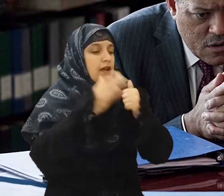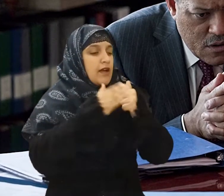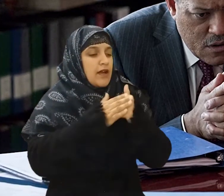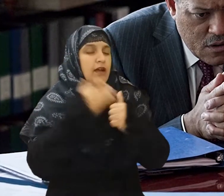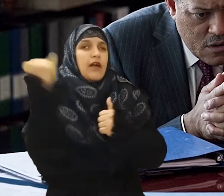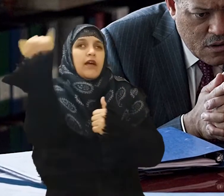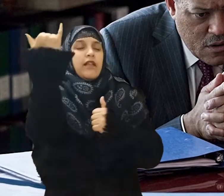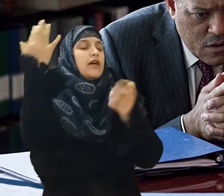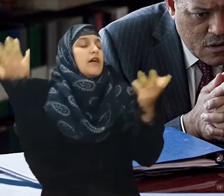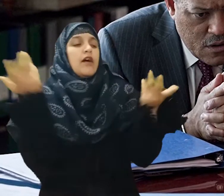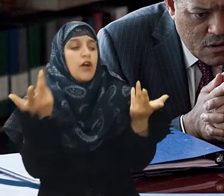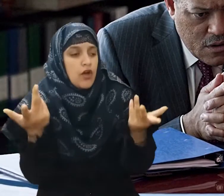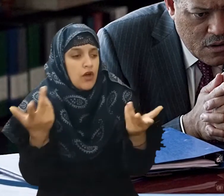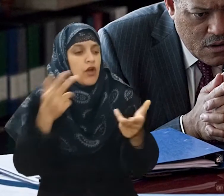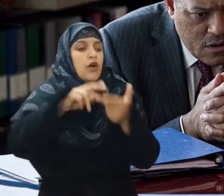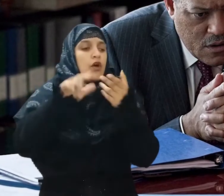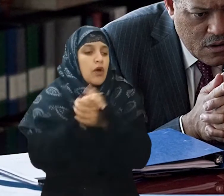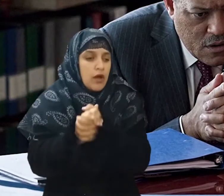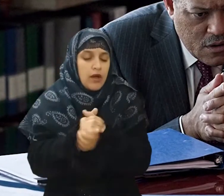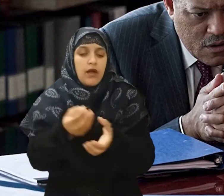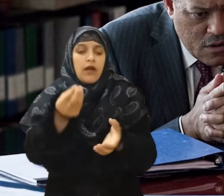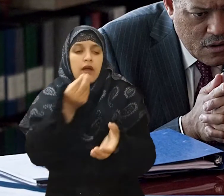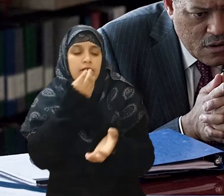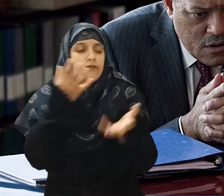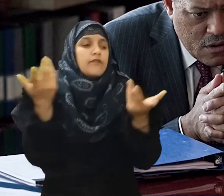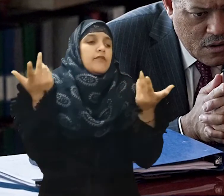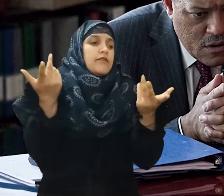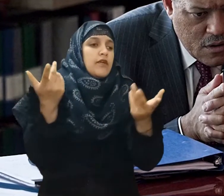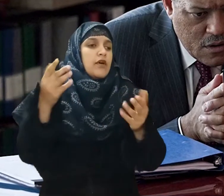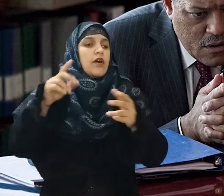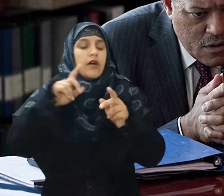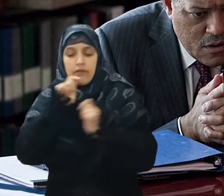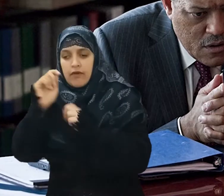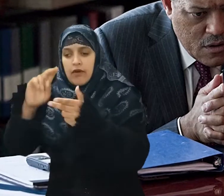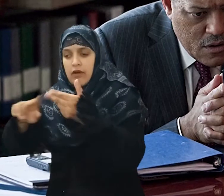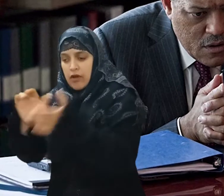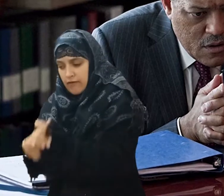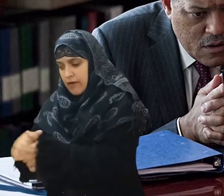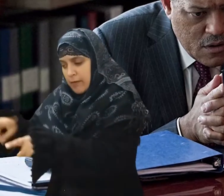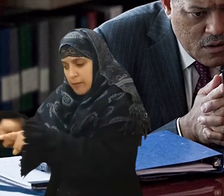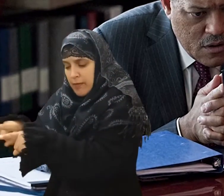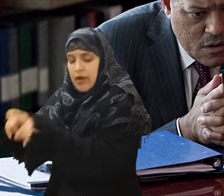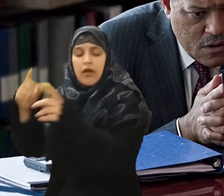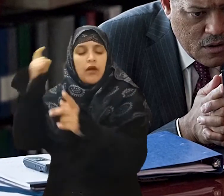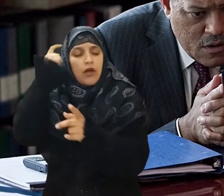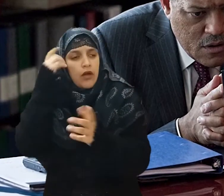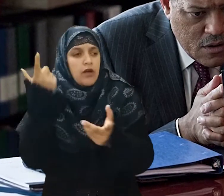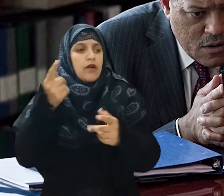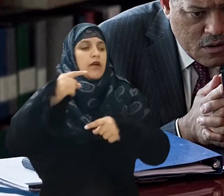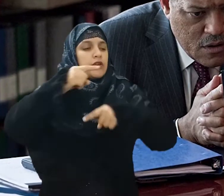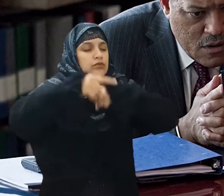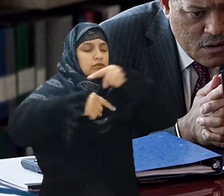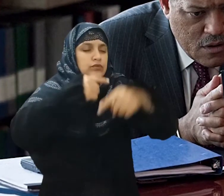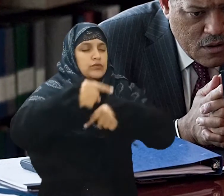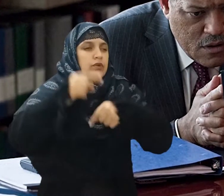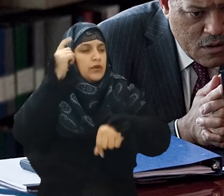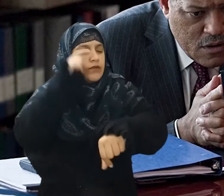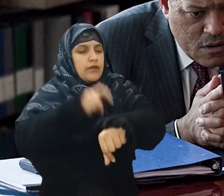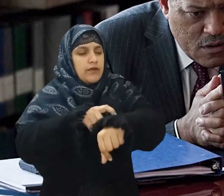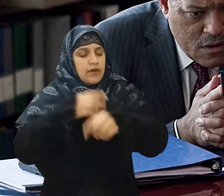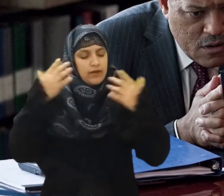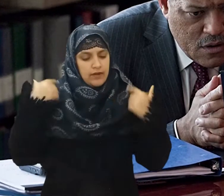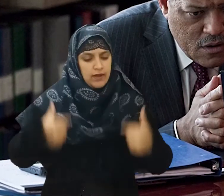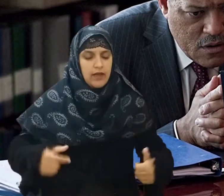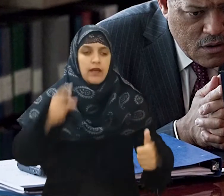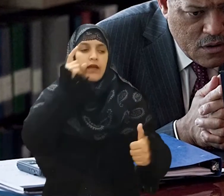چکا ہے اور یہ وائرس دیکھتے ہی دیکھتے پوری دنیا میں پھیل رہا ہے اور اندازہ لگایا جاتا ہے کہ اگر اس وائرس کو پھیلنے سے